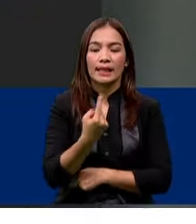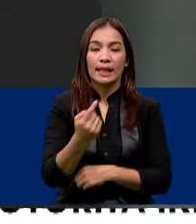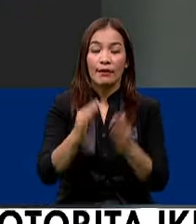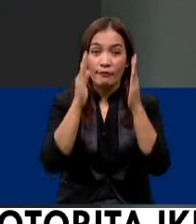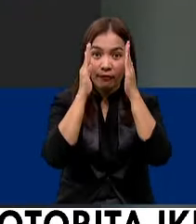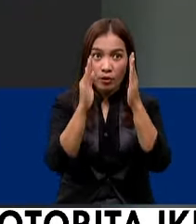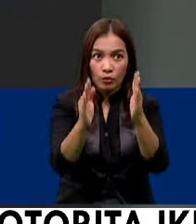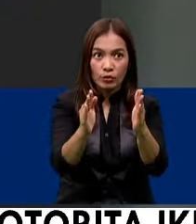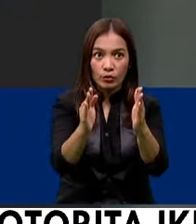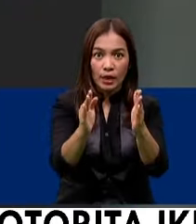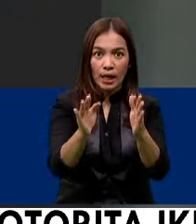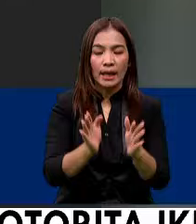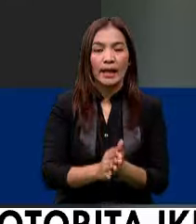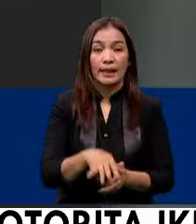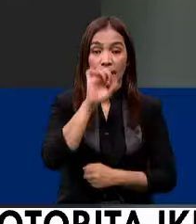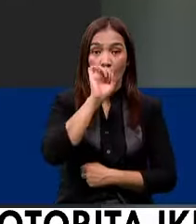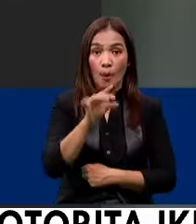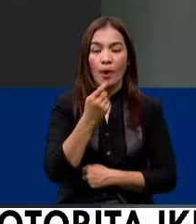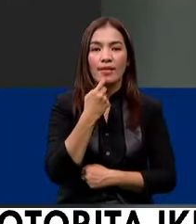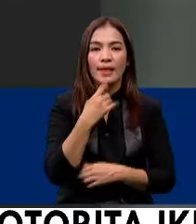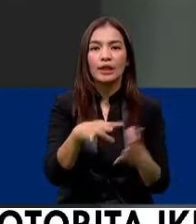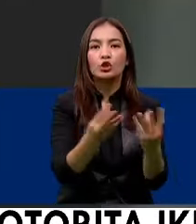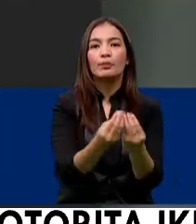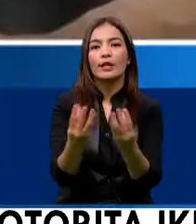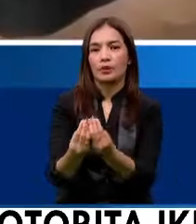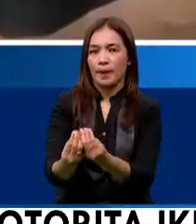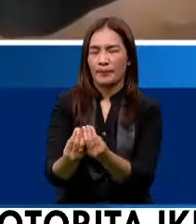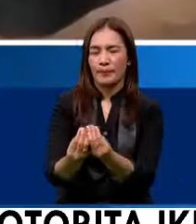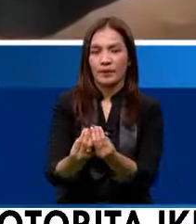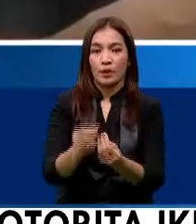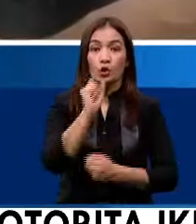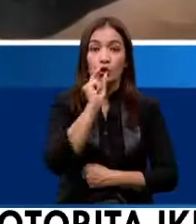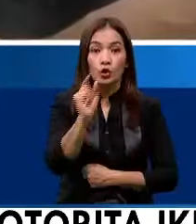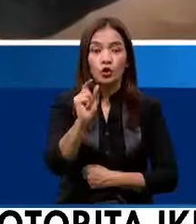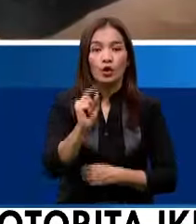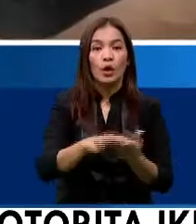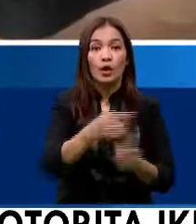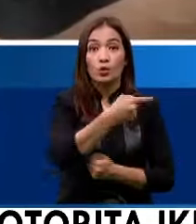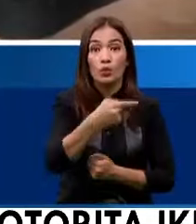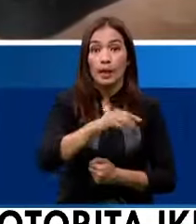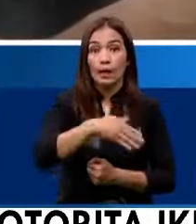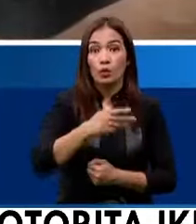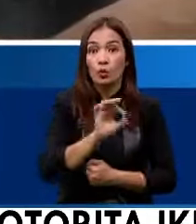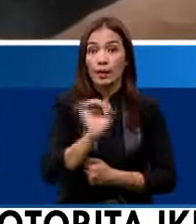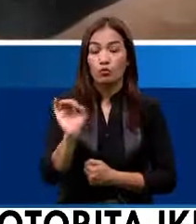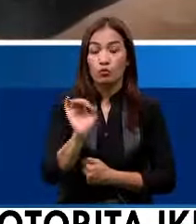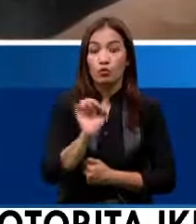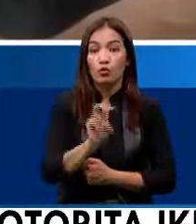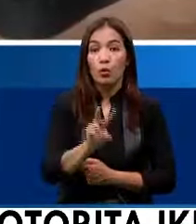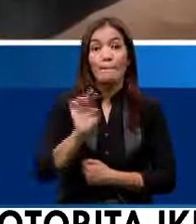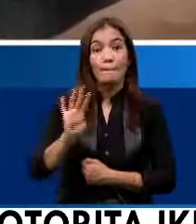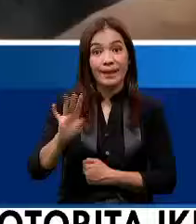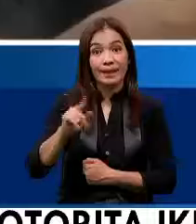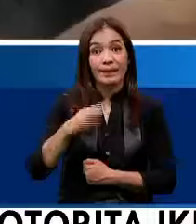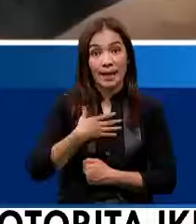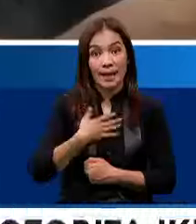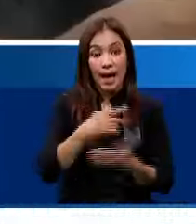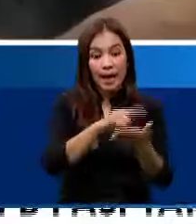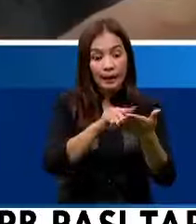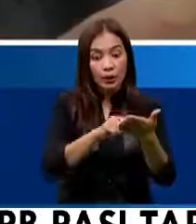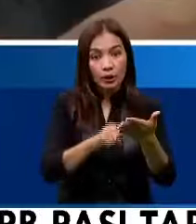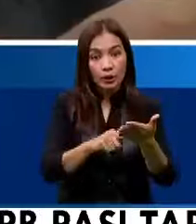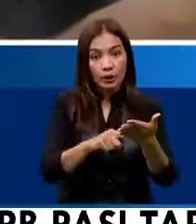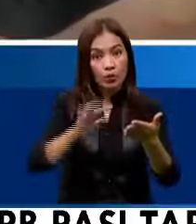kemudian kita bicara mengenai angka-angkananya tadi Nah untuk beban defisit di tahun 2024 ya hitungan saya baselinenya saja